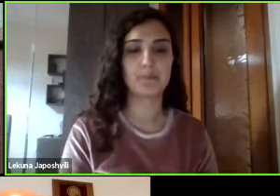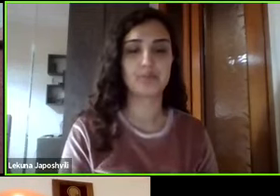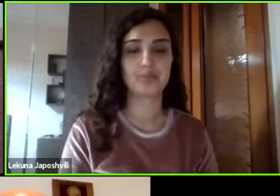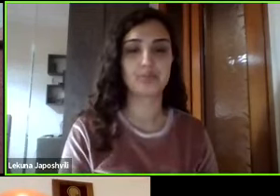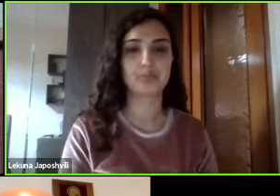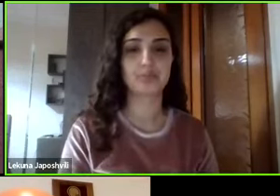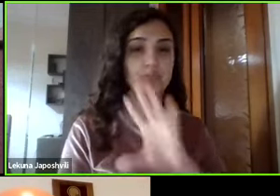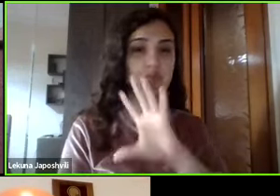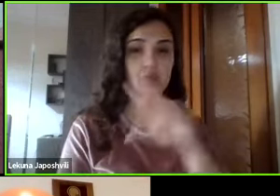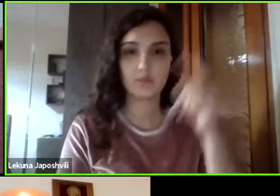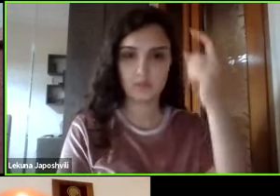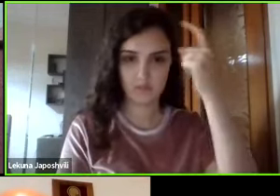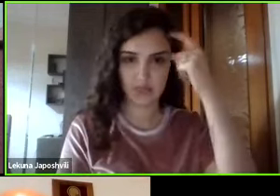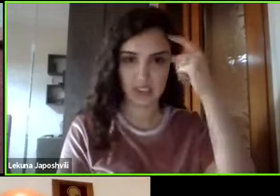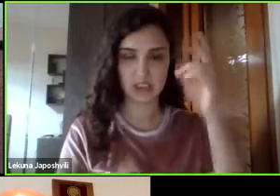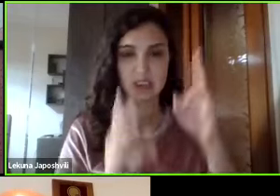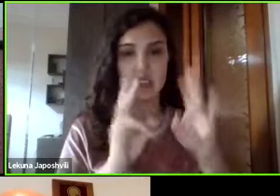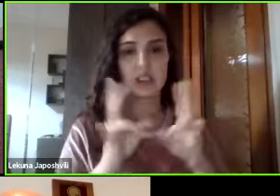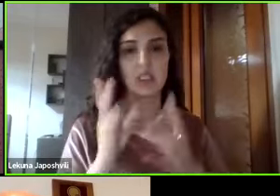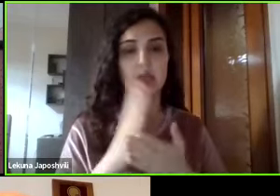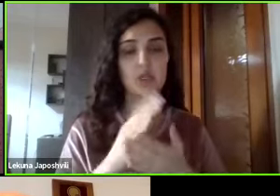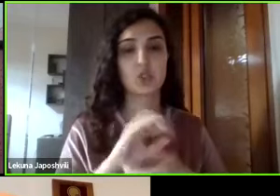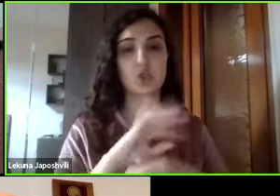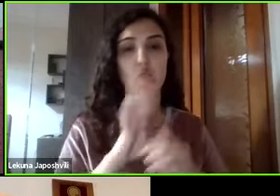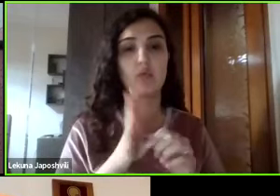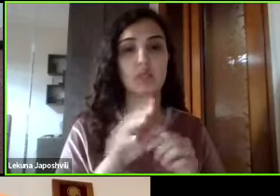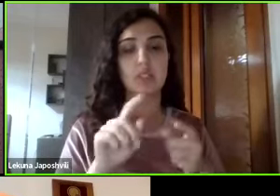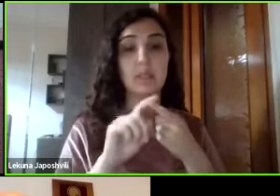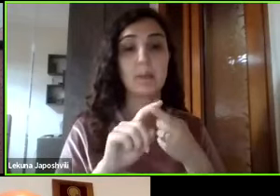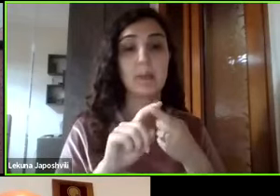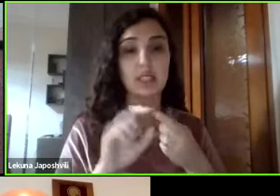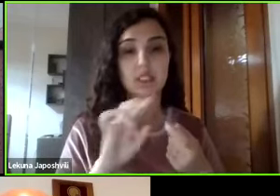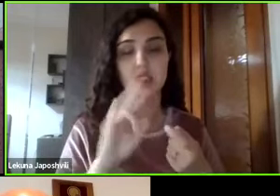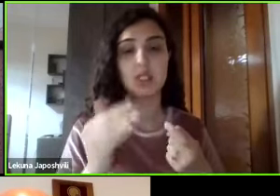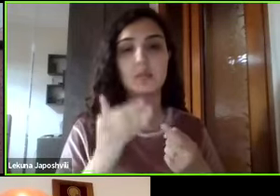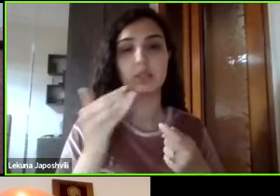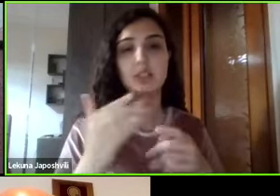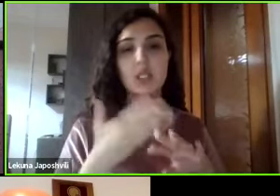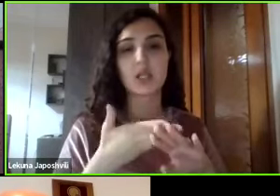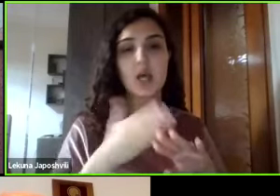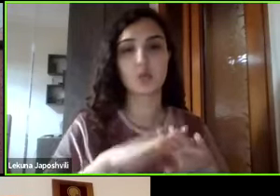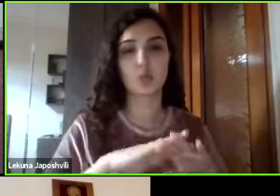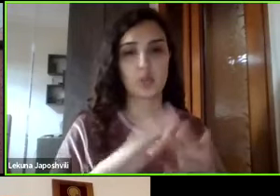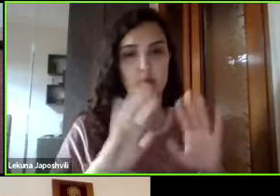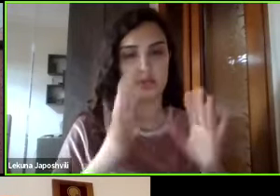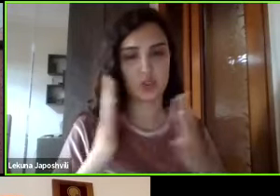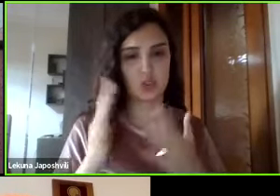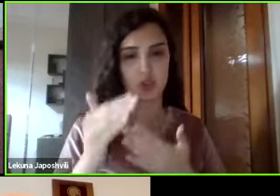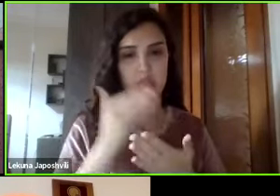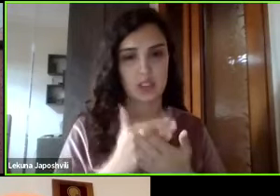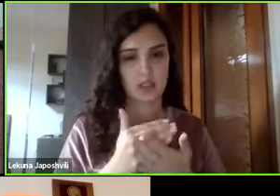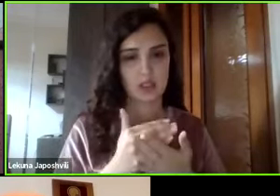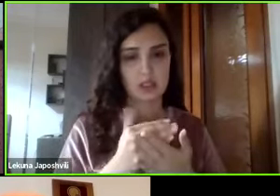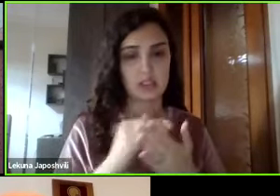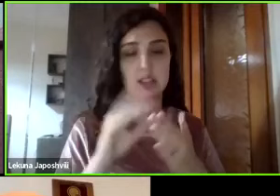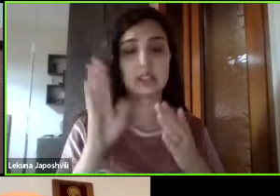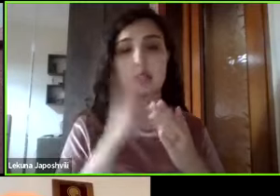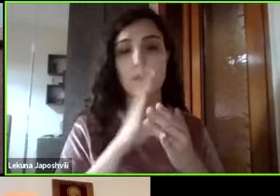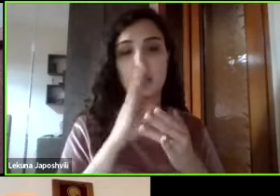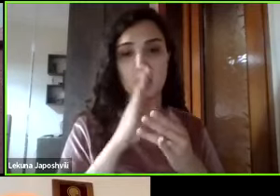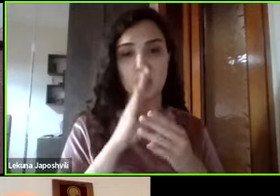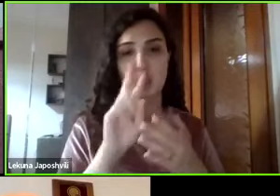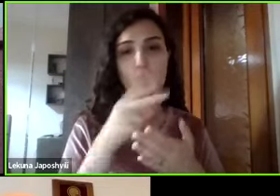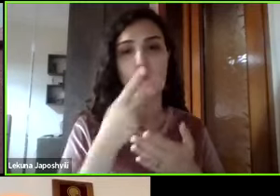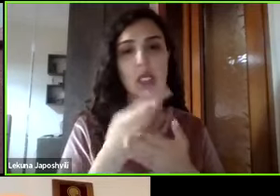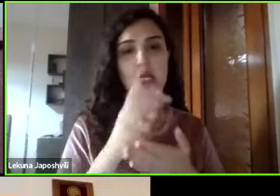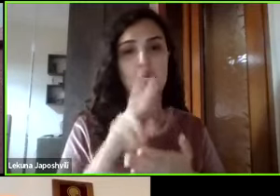მთლიანი ტვინის დაზიანება ხდება COVID-ის ინფექციის ან მისი გართულებების შედეგად. საბედნიეროდ გულყრები